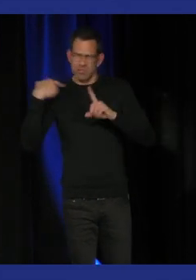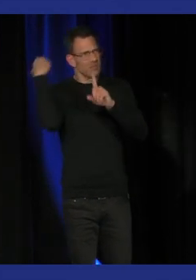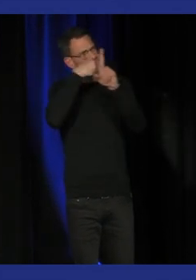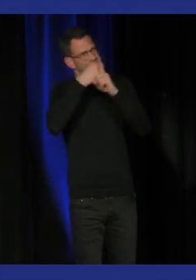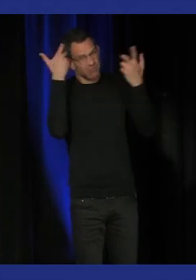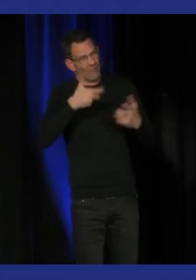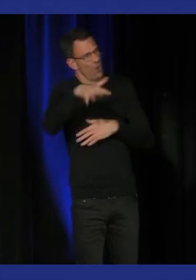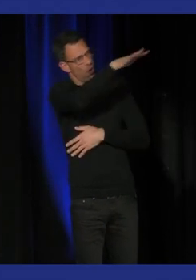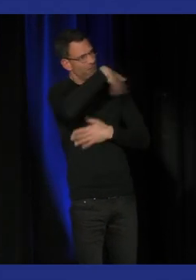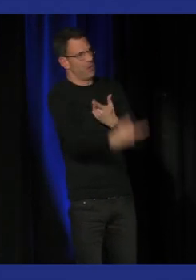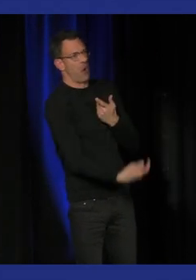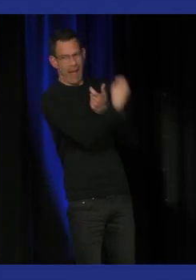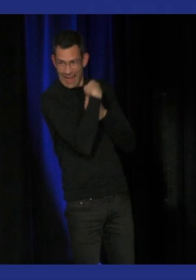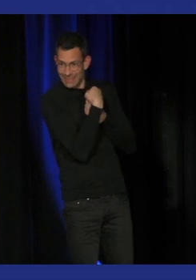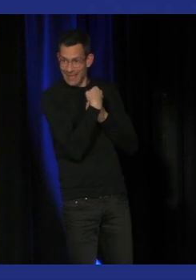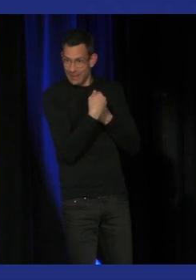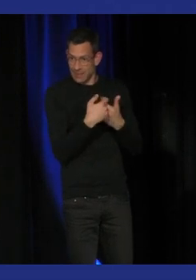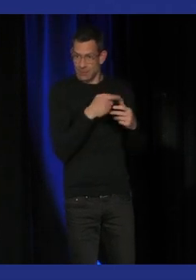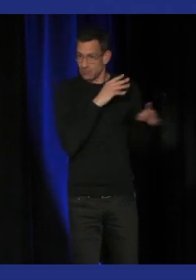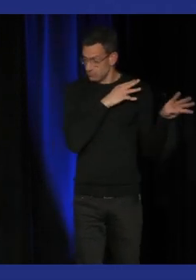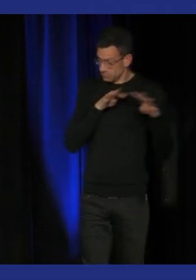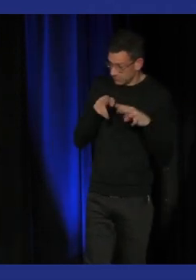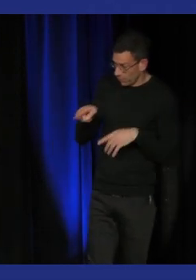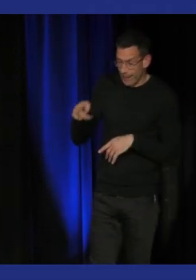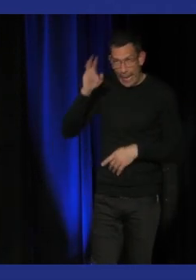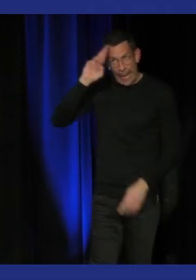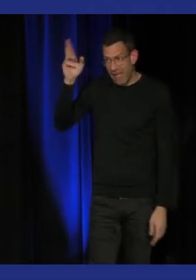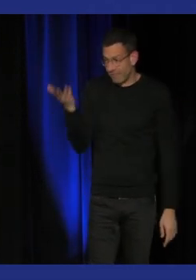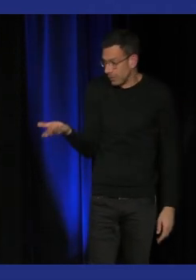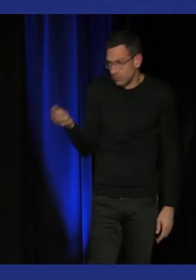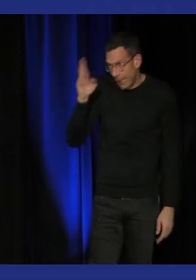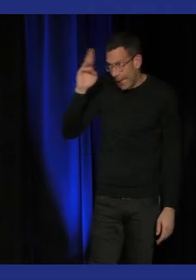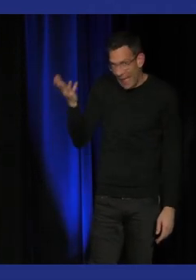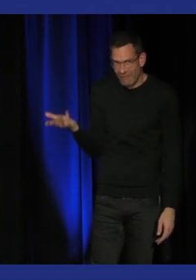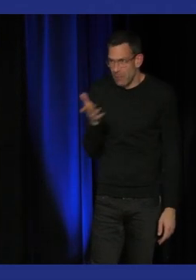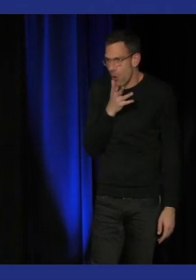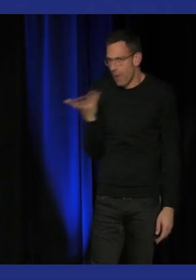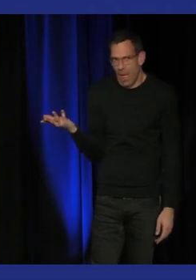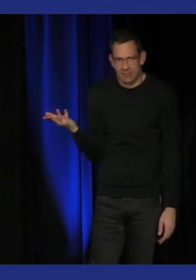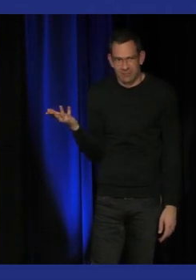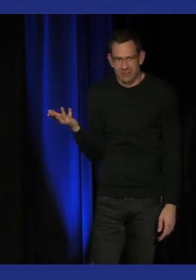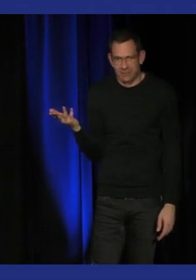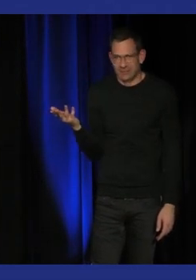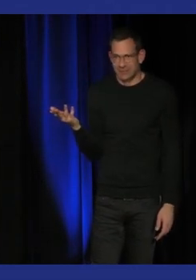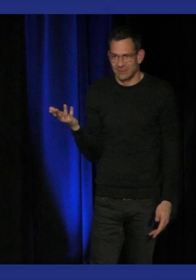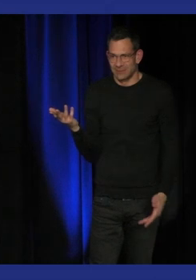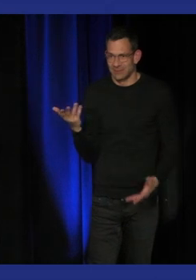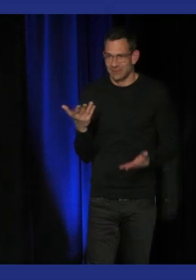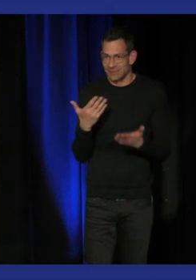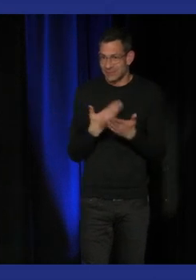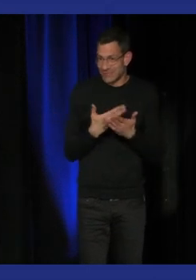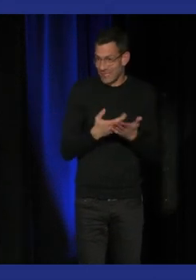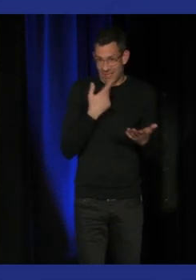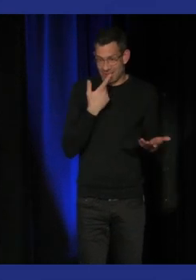à eux était considérée comme utopiste. On n'était pas en mesure de penser le